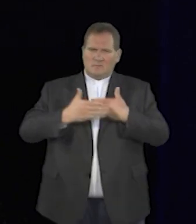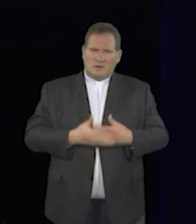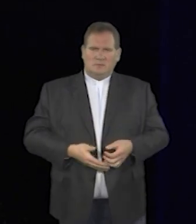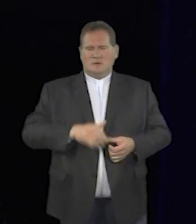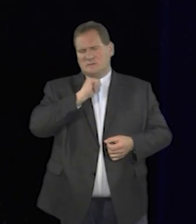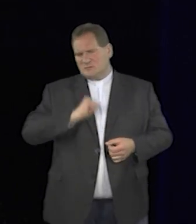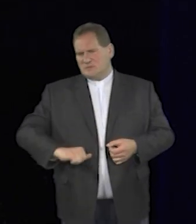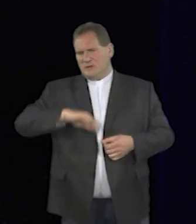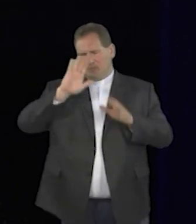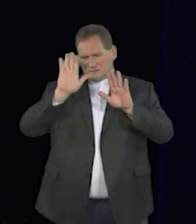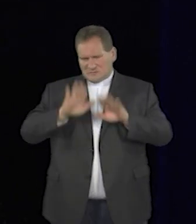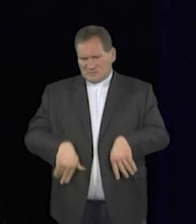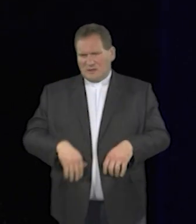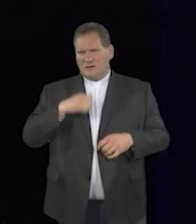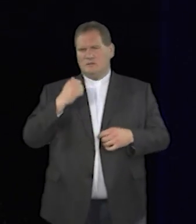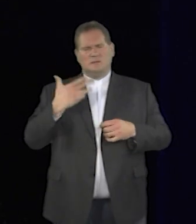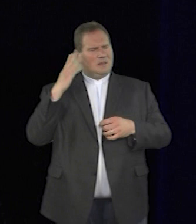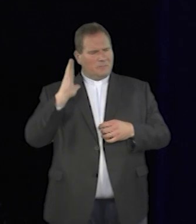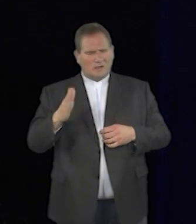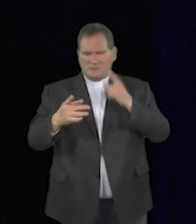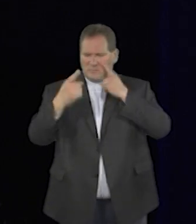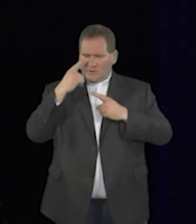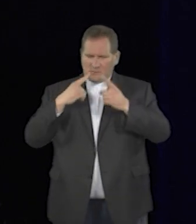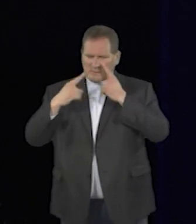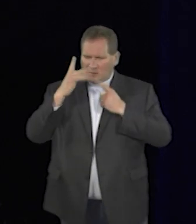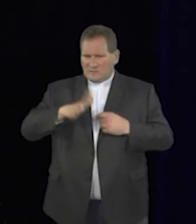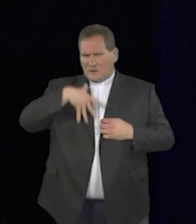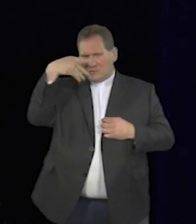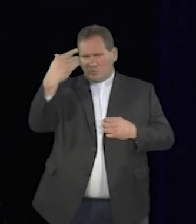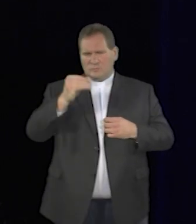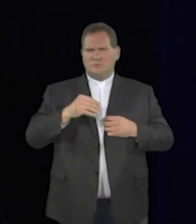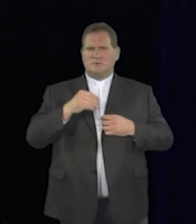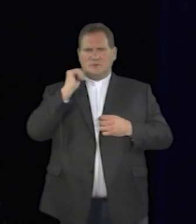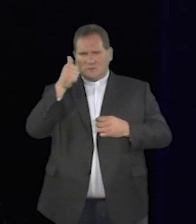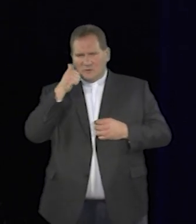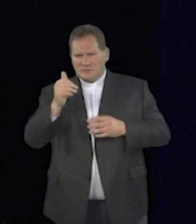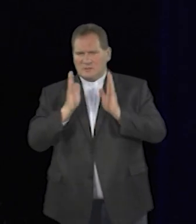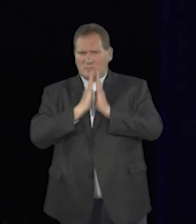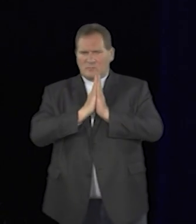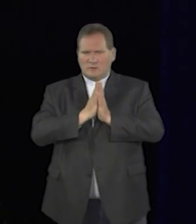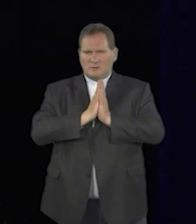będzie komu po mnie zapłakać szczerze i za moją duszę co dzień zmówić pacierze.